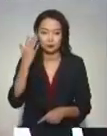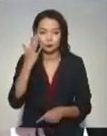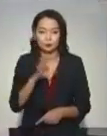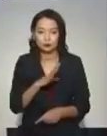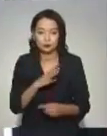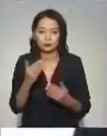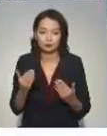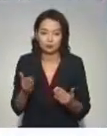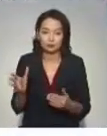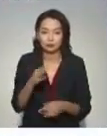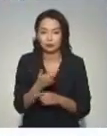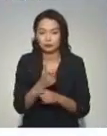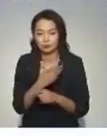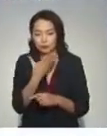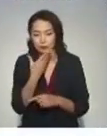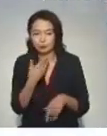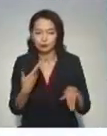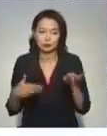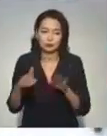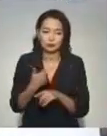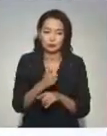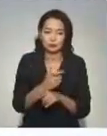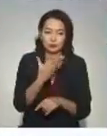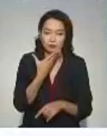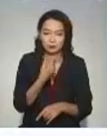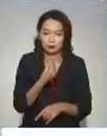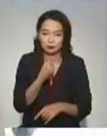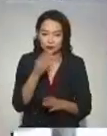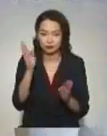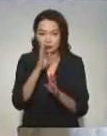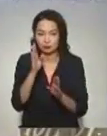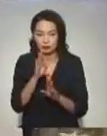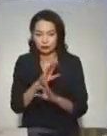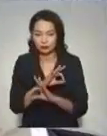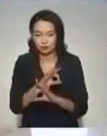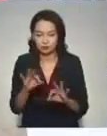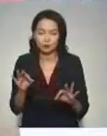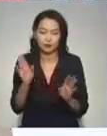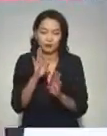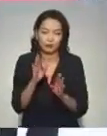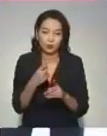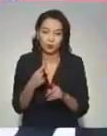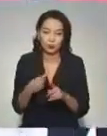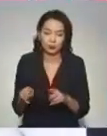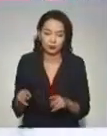Ну, все красиво, горы очень красивые. Воздух вообще другой. Очень нравится.